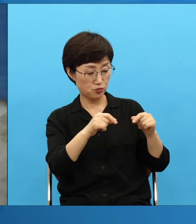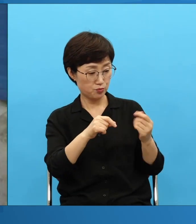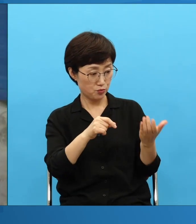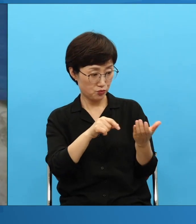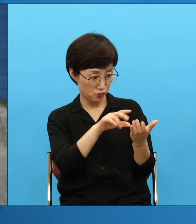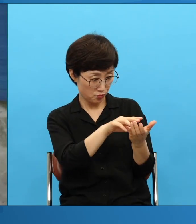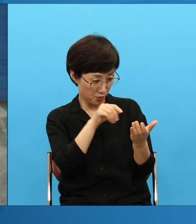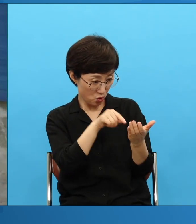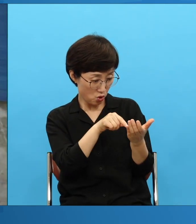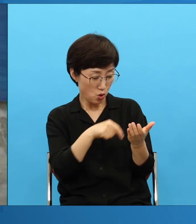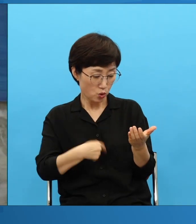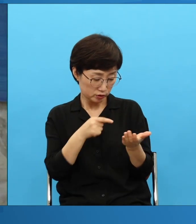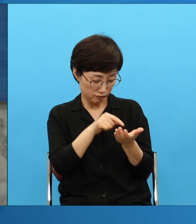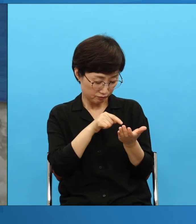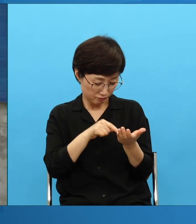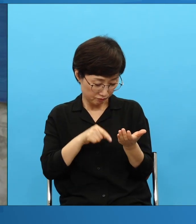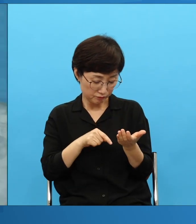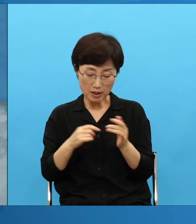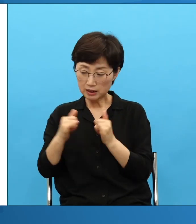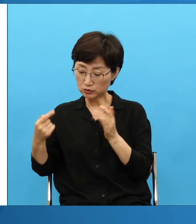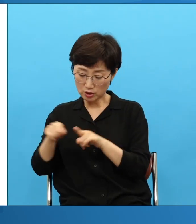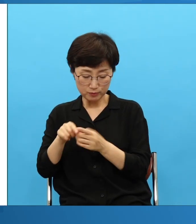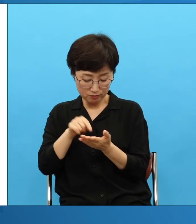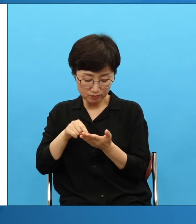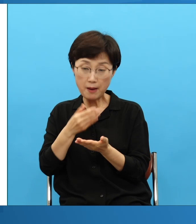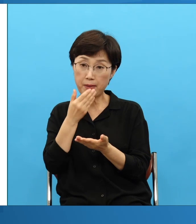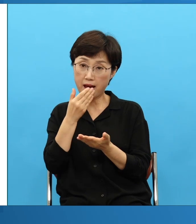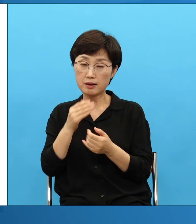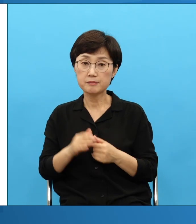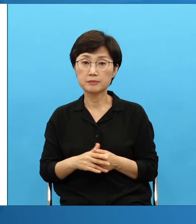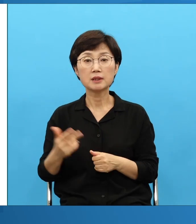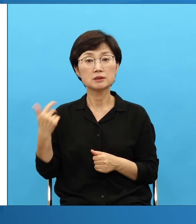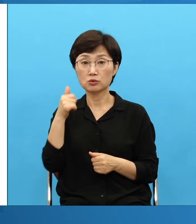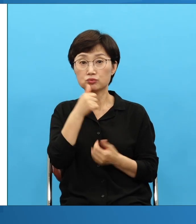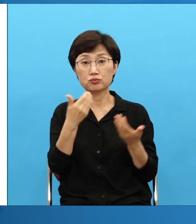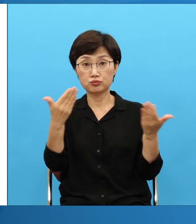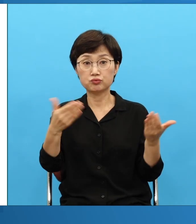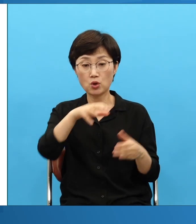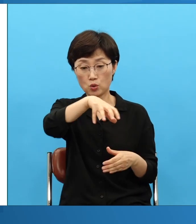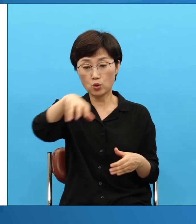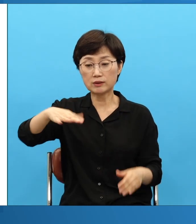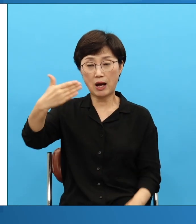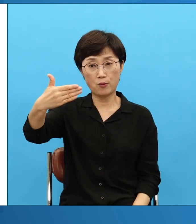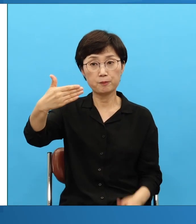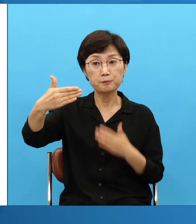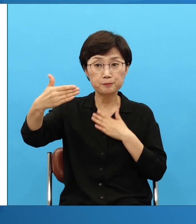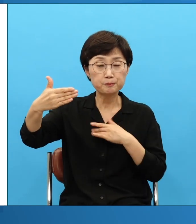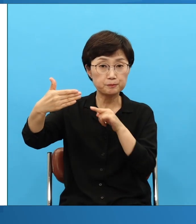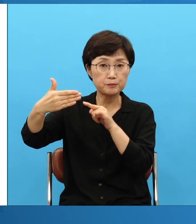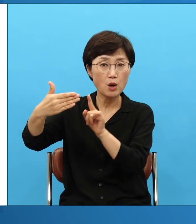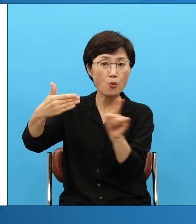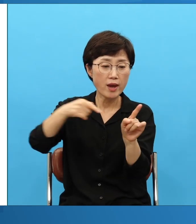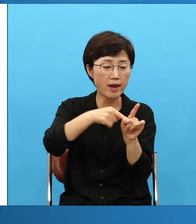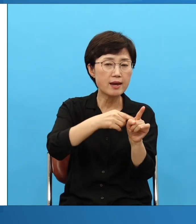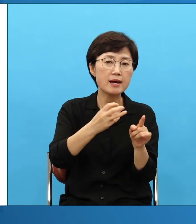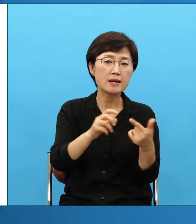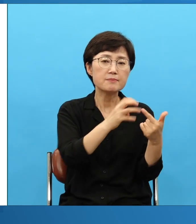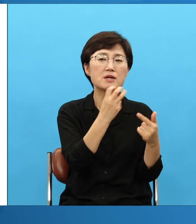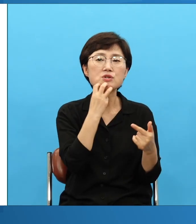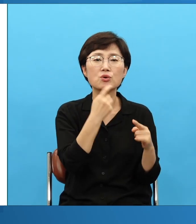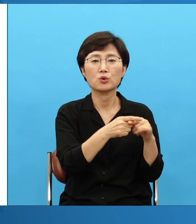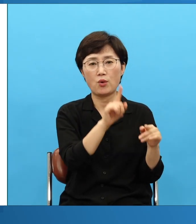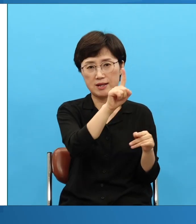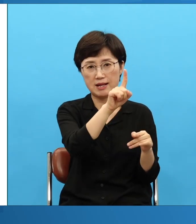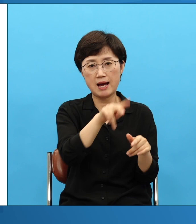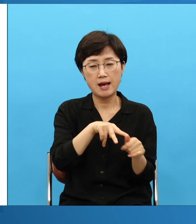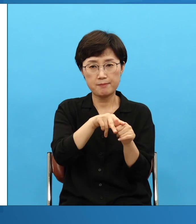통해 혼자서 가족과 함께 등록하세요. 지난주 소개되었던 9개의 랩넌트 데이 타운 외에 임마누엘 서울교회,